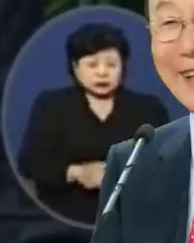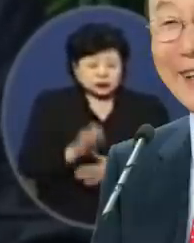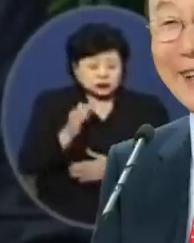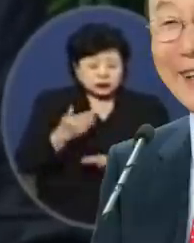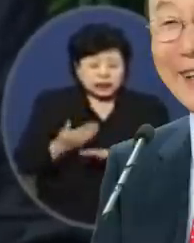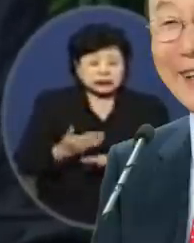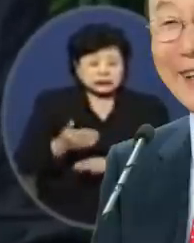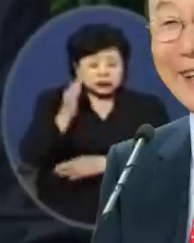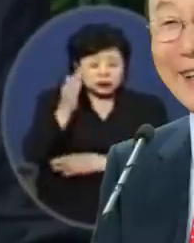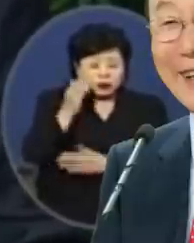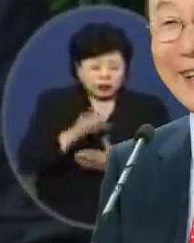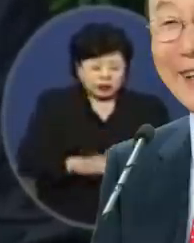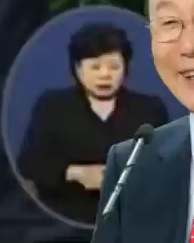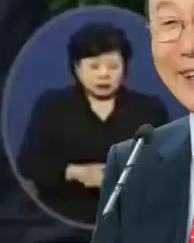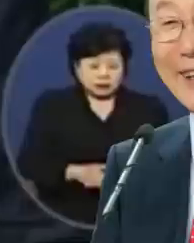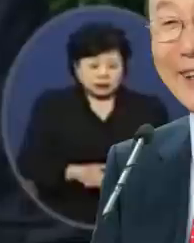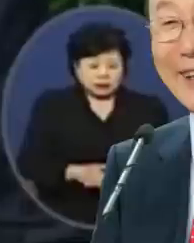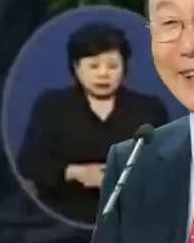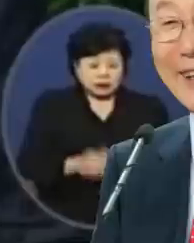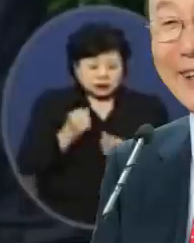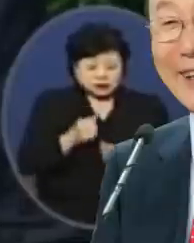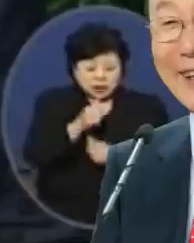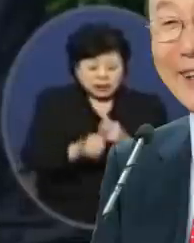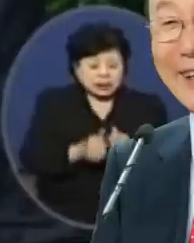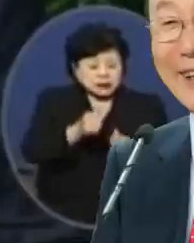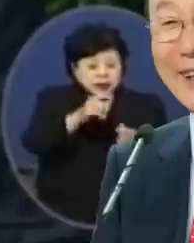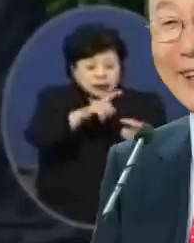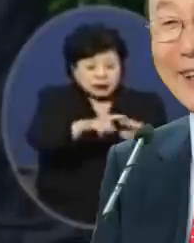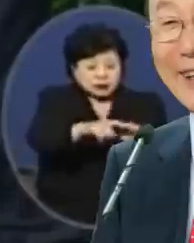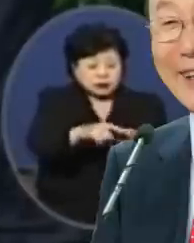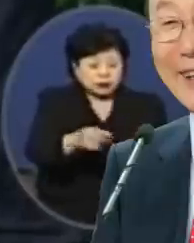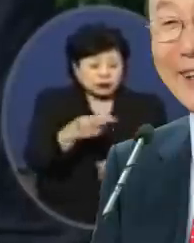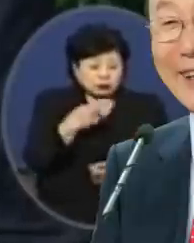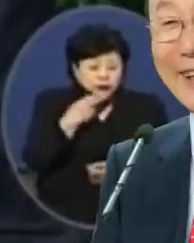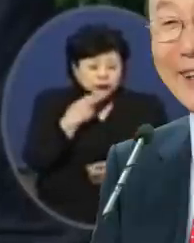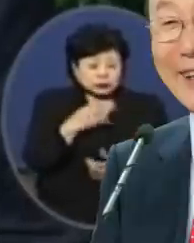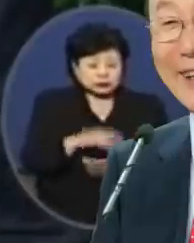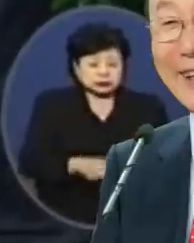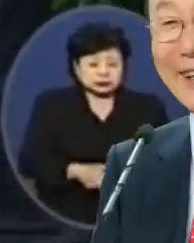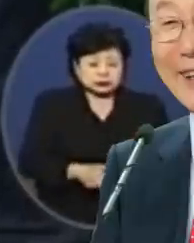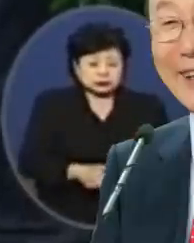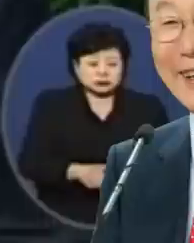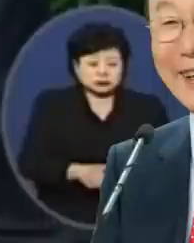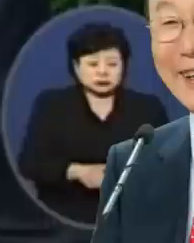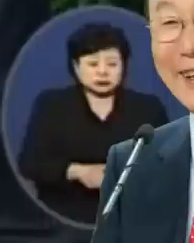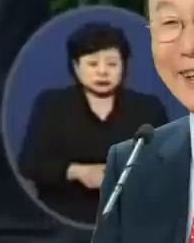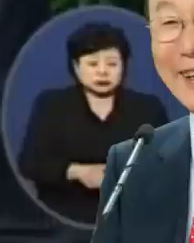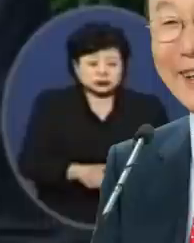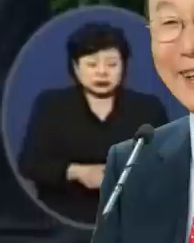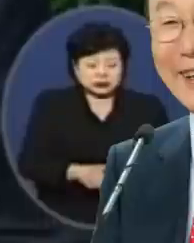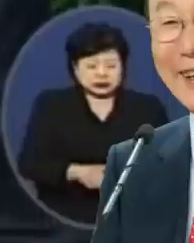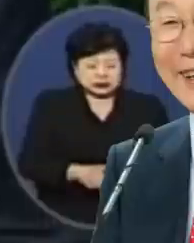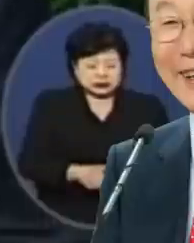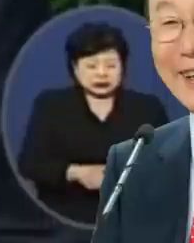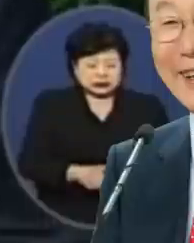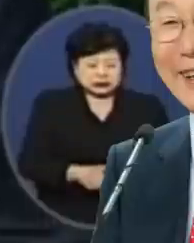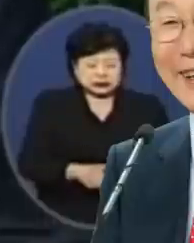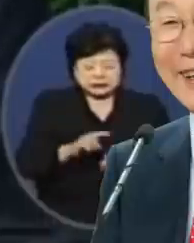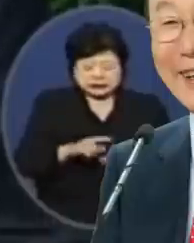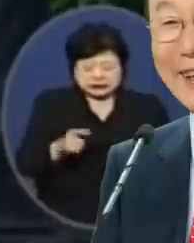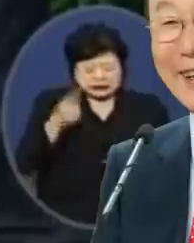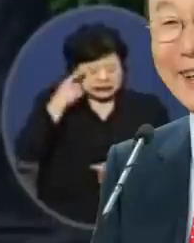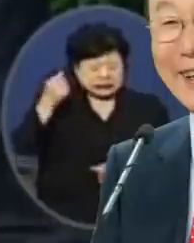설교에 살아서 역사하는 하나님은 없어서 이는 밥벌이 하러 왔구나 그렇게 늘